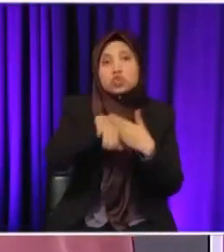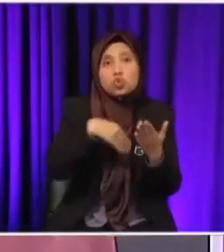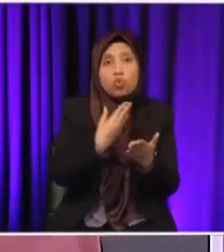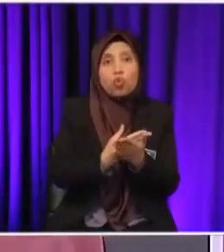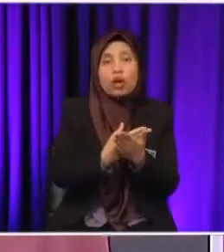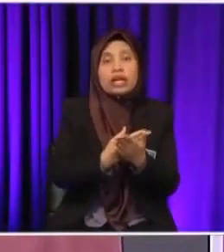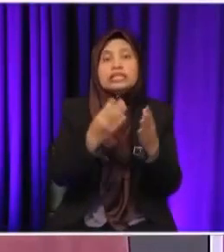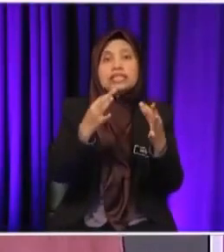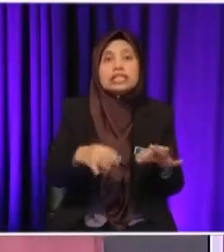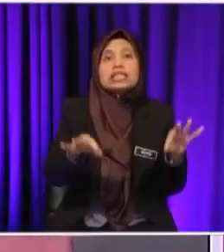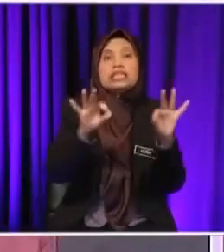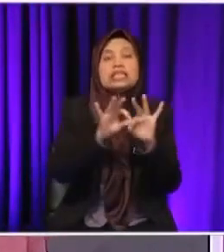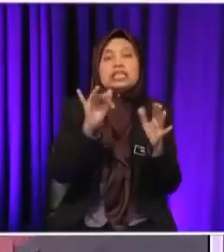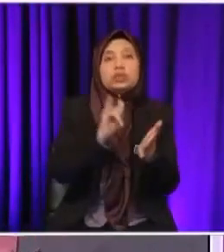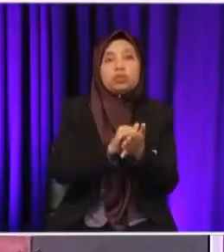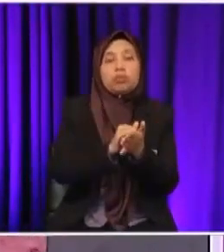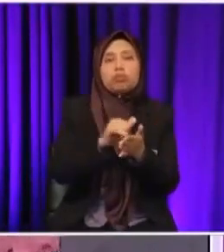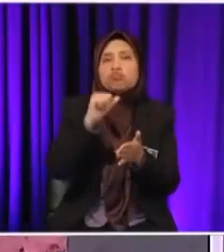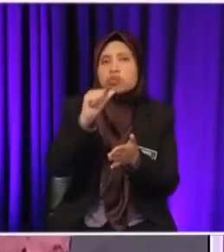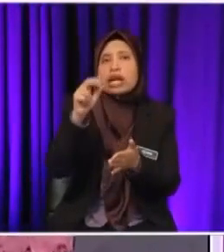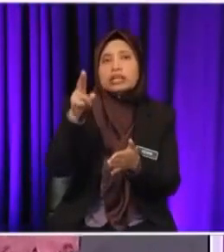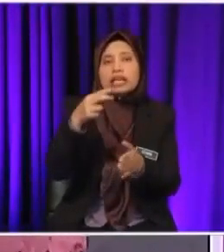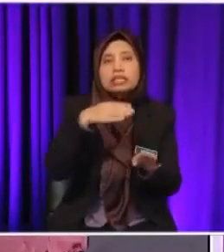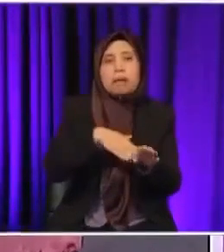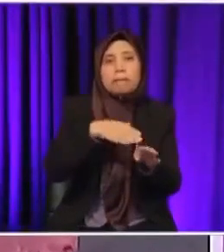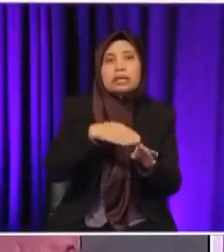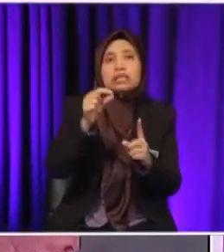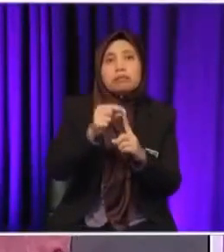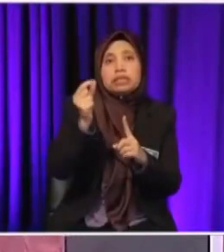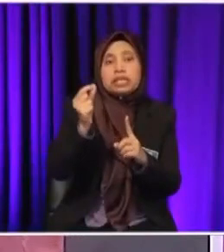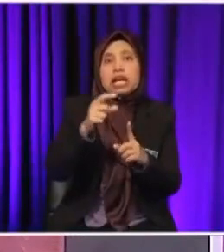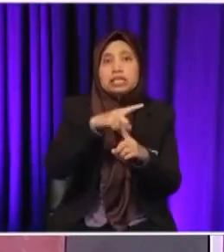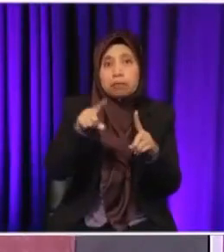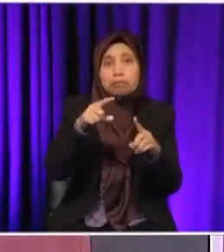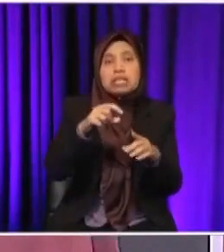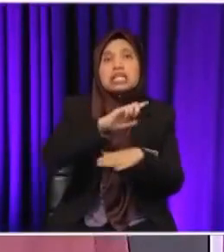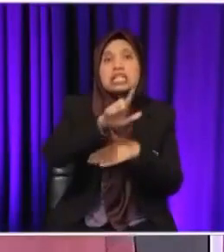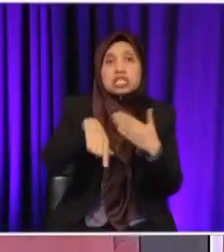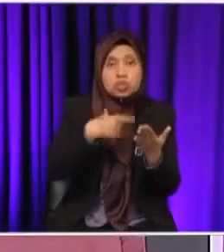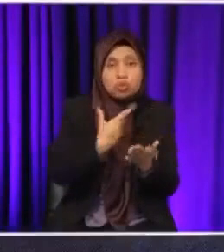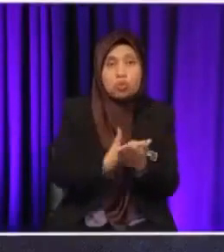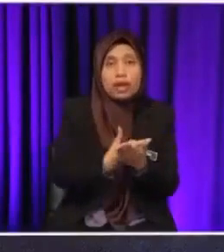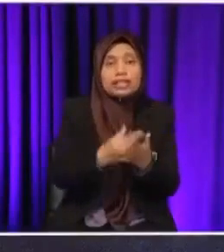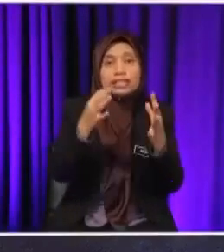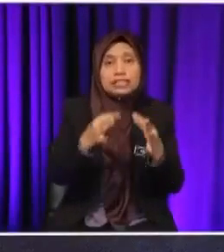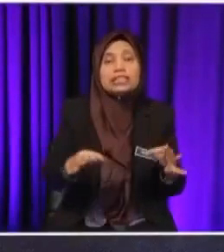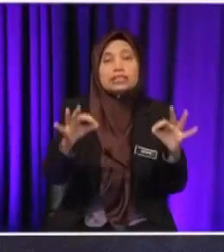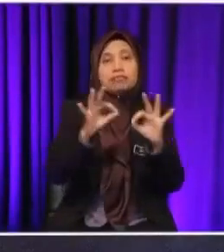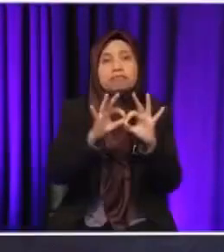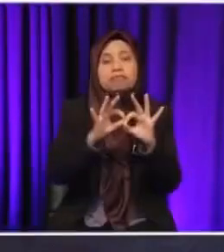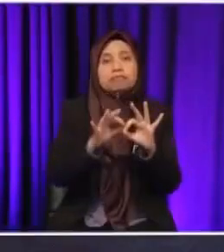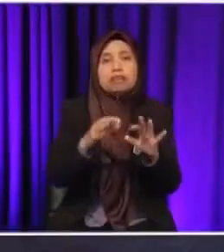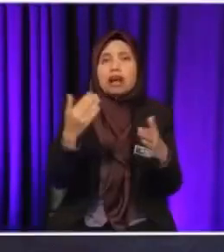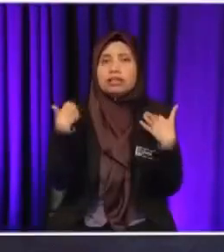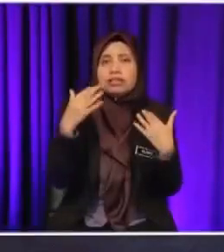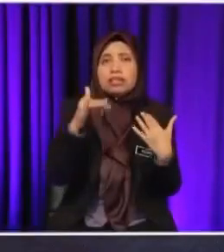cerpen tersebut. Bukan pada petikan, tapi keseluruhan cerpen tersebut. Okey, ada yang nak jawab? Ada nak